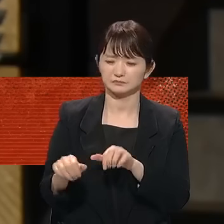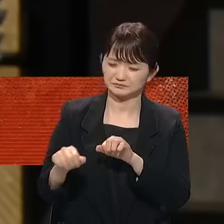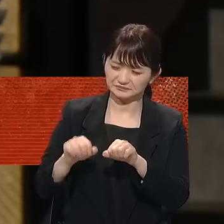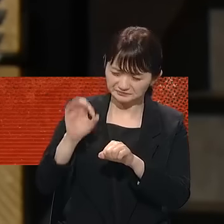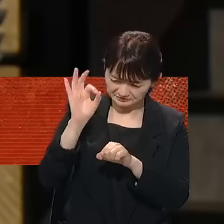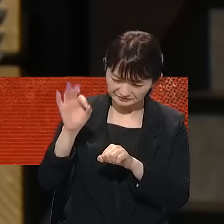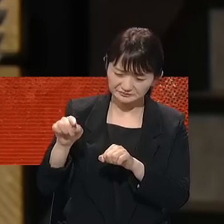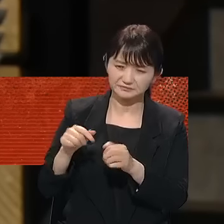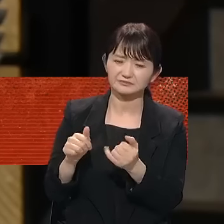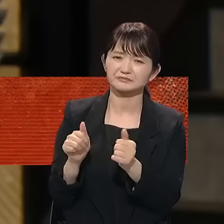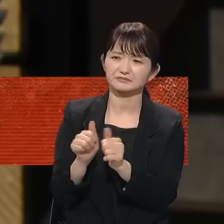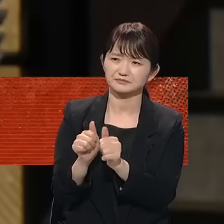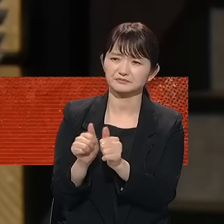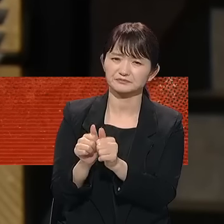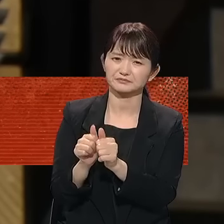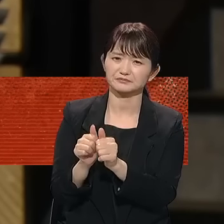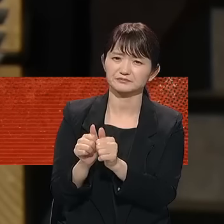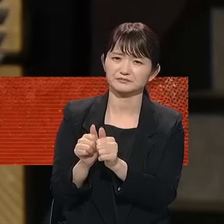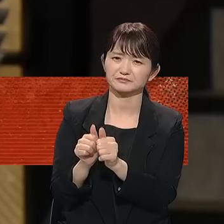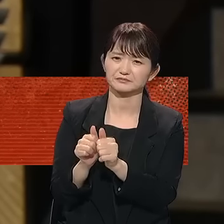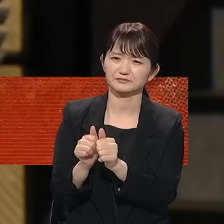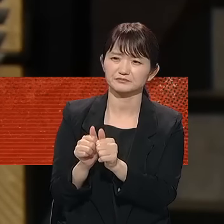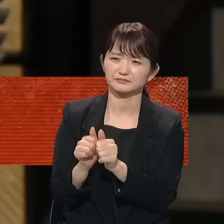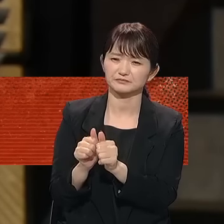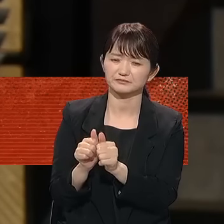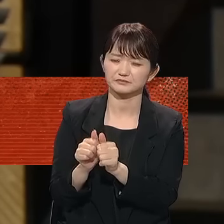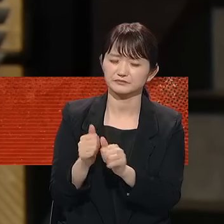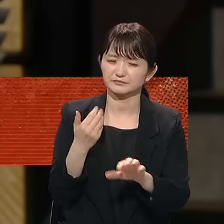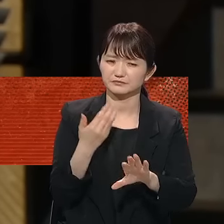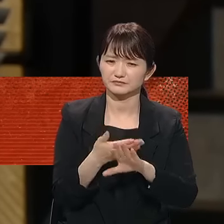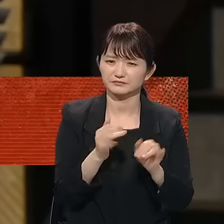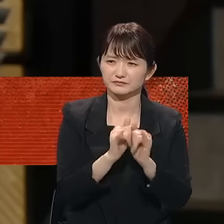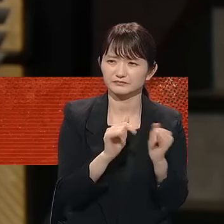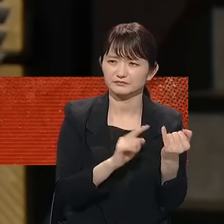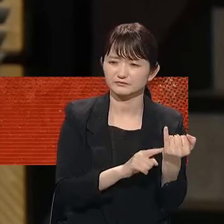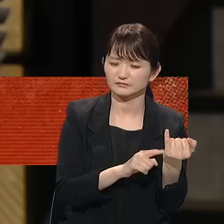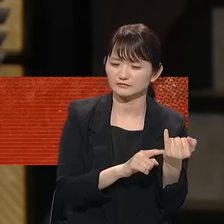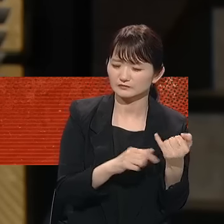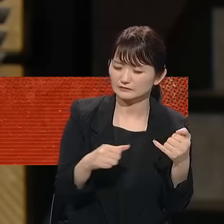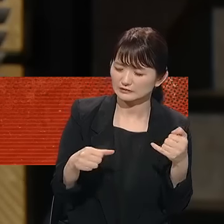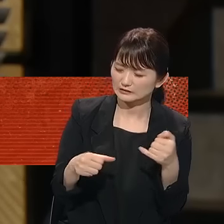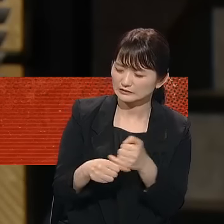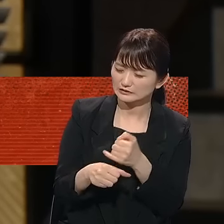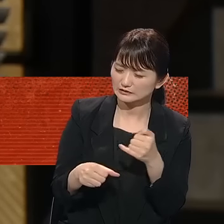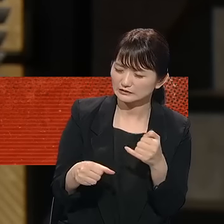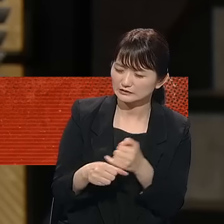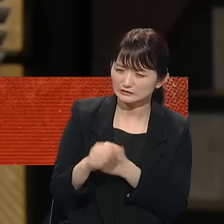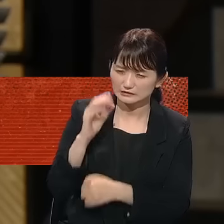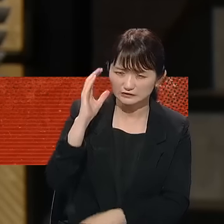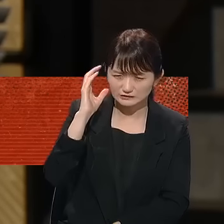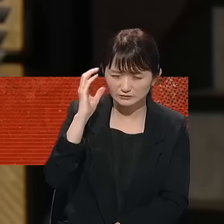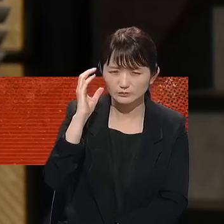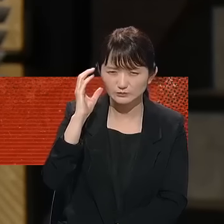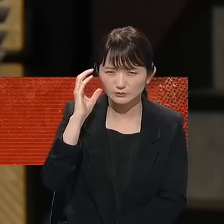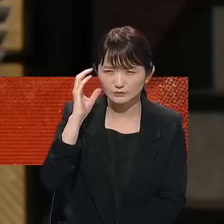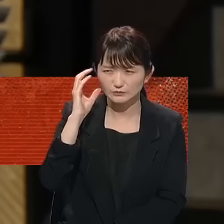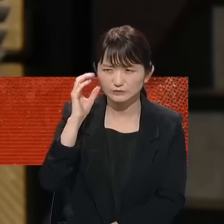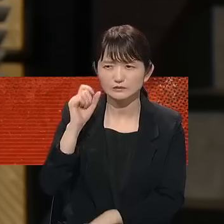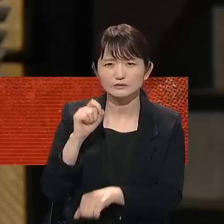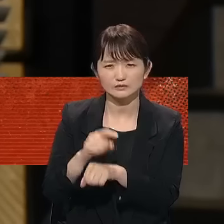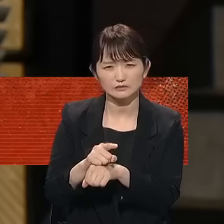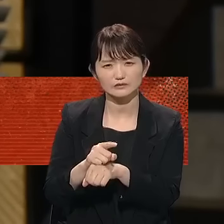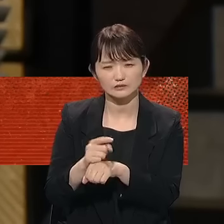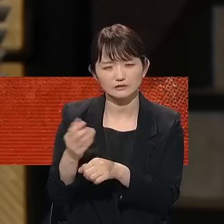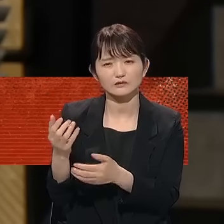보니까 남성으로서 글쎄요 다른 여성들이 좀 사귀면은 좀 곤란한 그런 어떤 성격을 가진